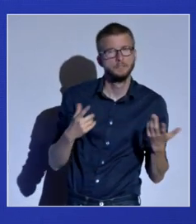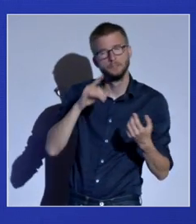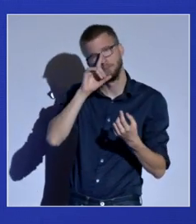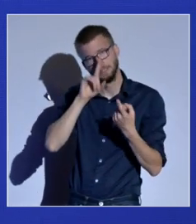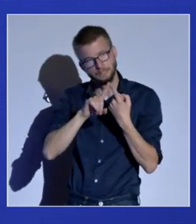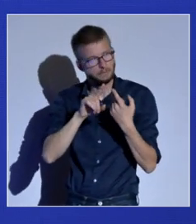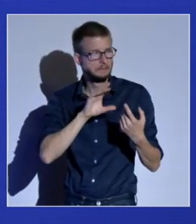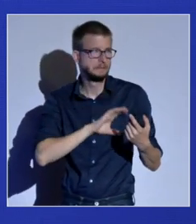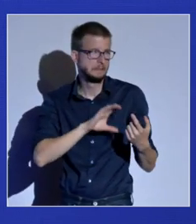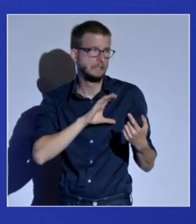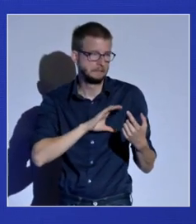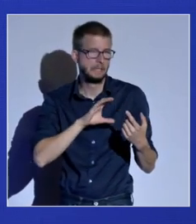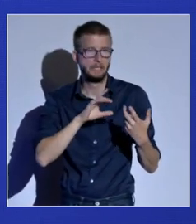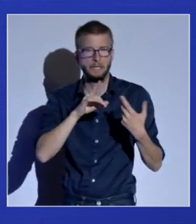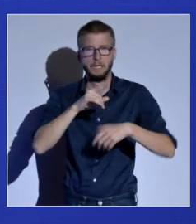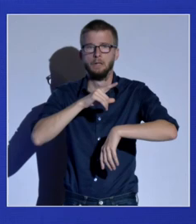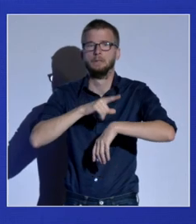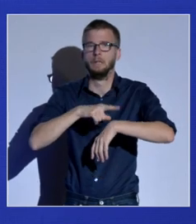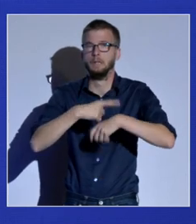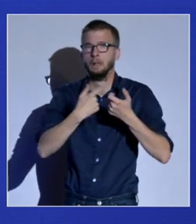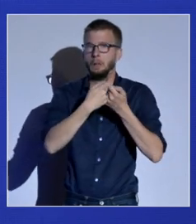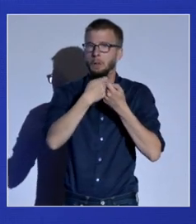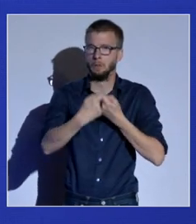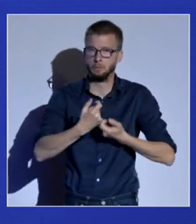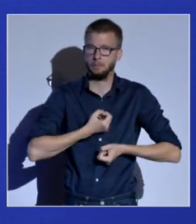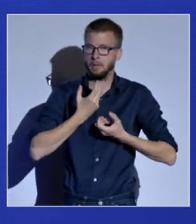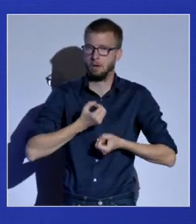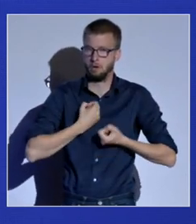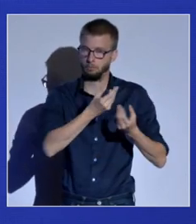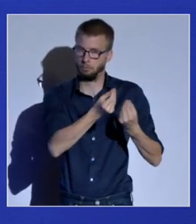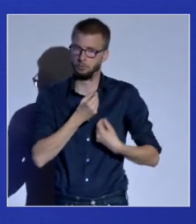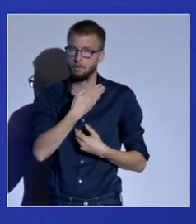de respecter, je te promets, le temps de parole que tu m'as accordé